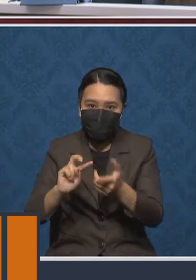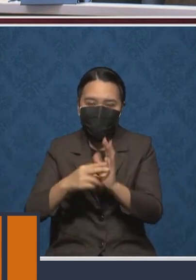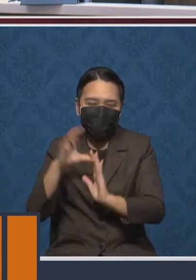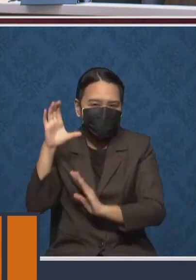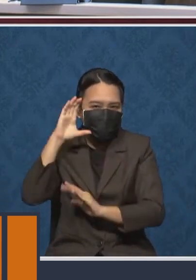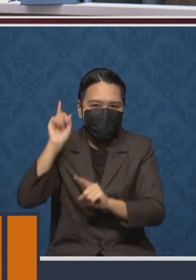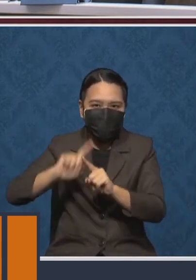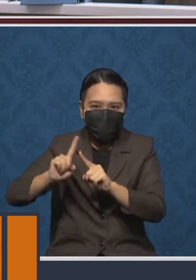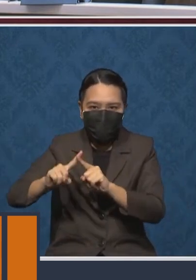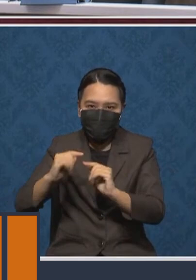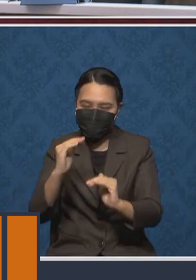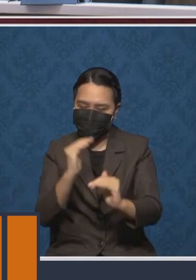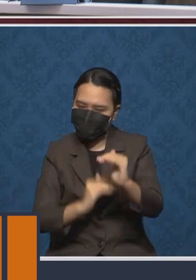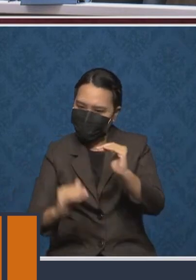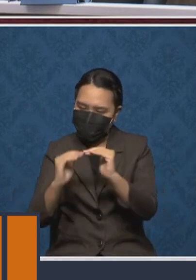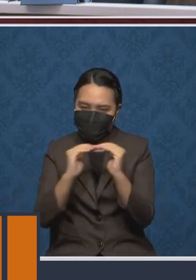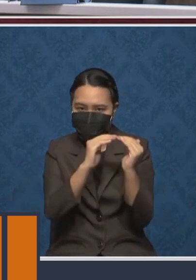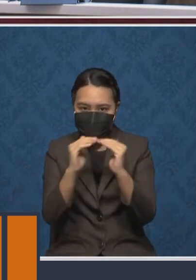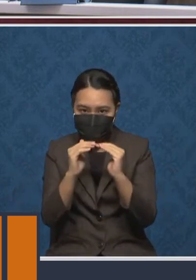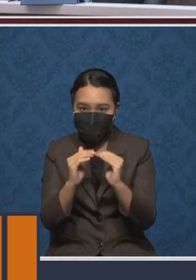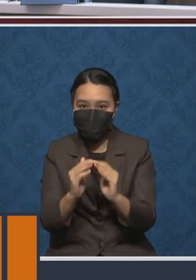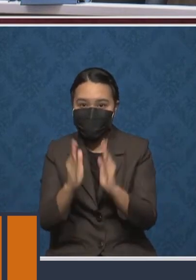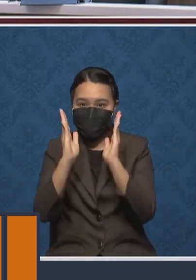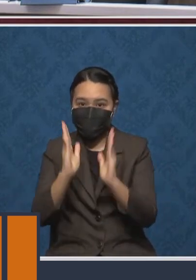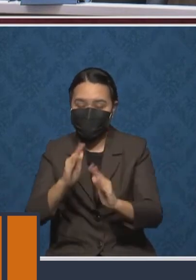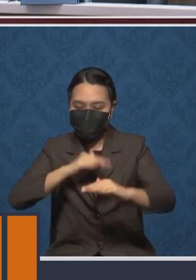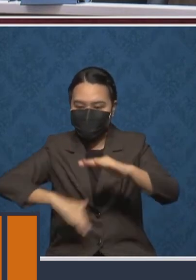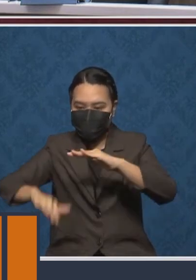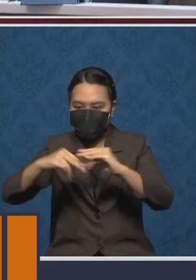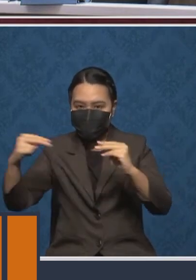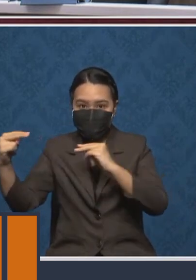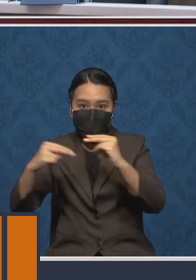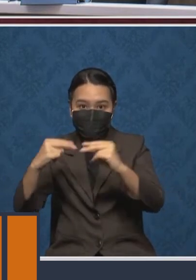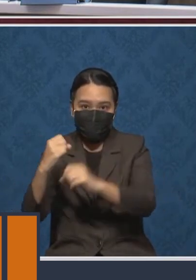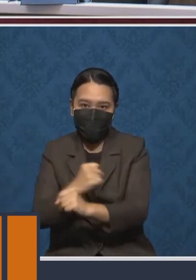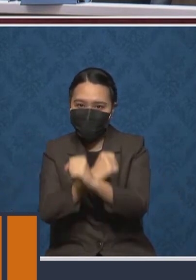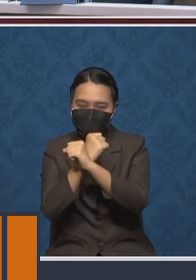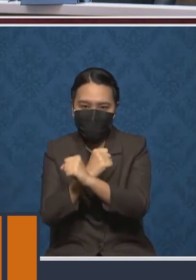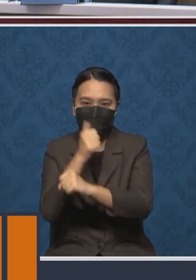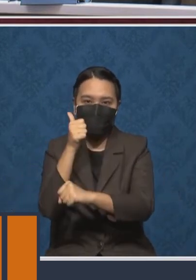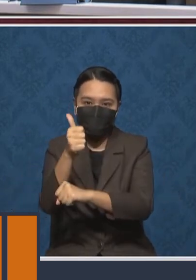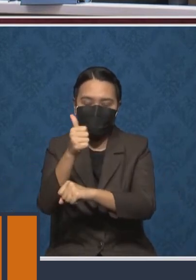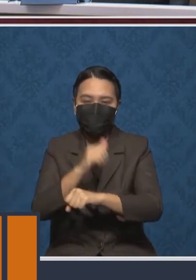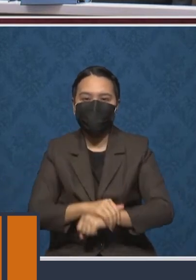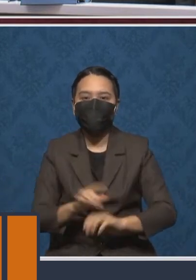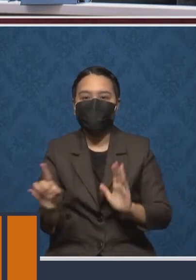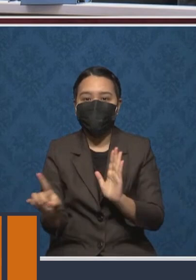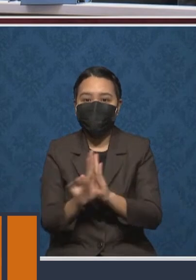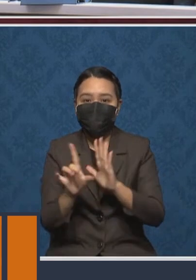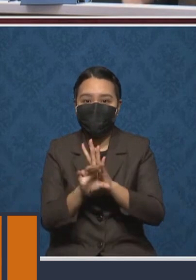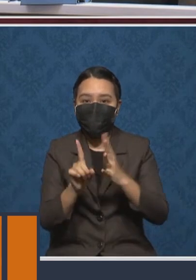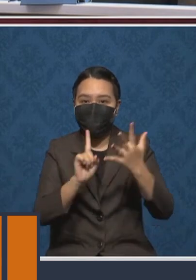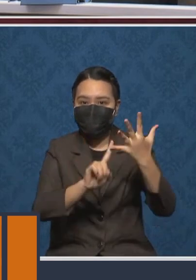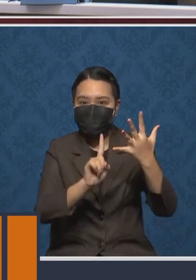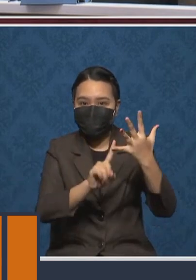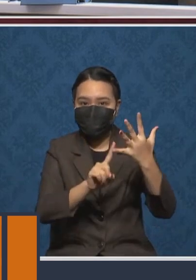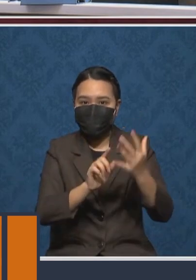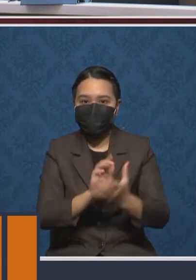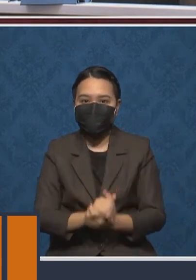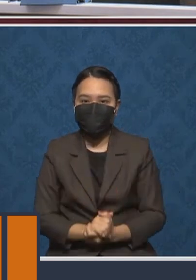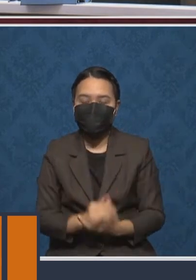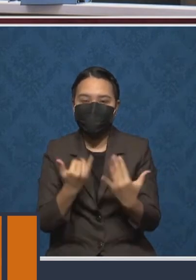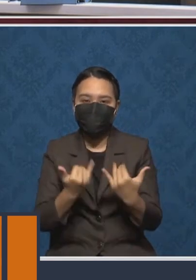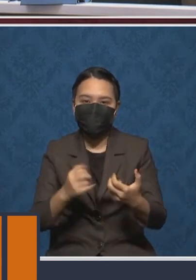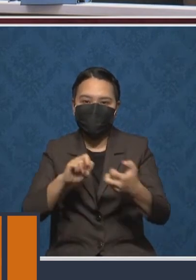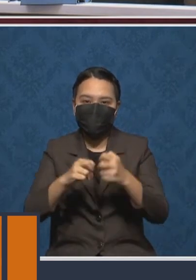รรมนะครับพยานได้รับความคุ้มครองอย่างต่อเนื่องและพ้นภัยสุดท้ายครับท่านประธานปัญหาที่เกิดขึ้น